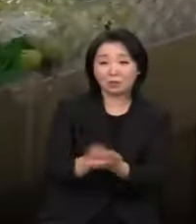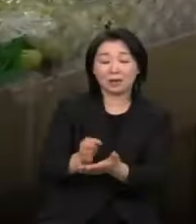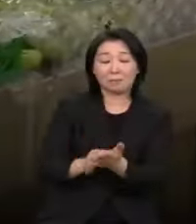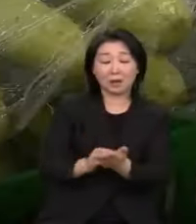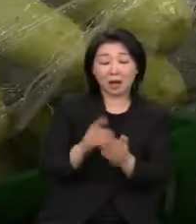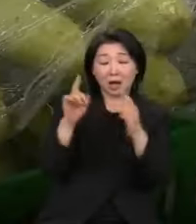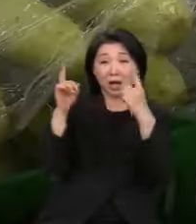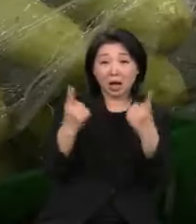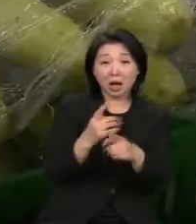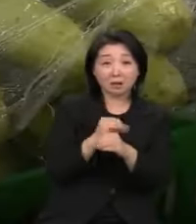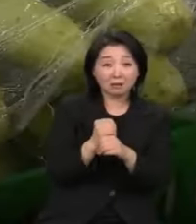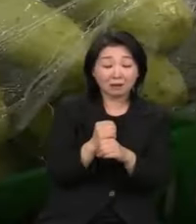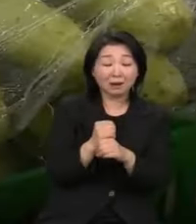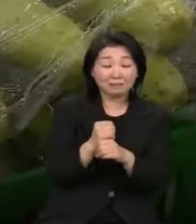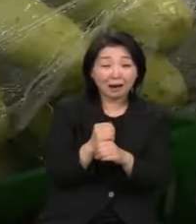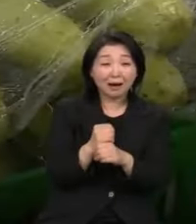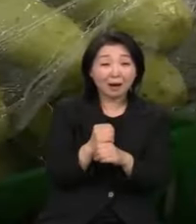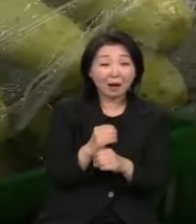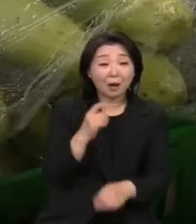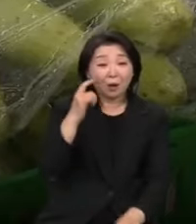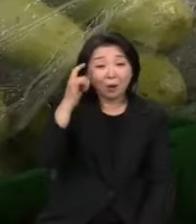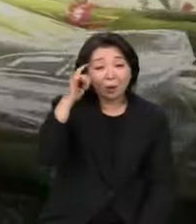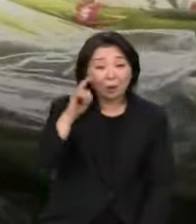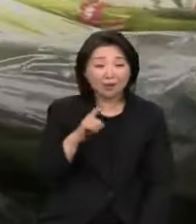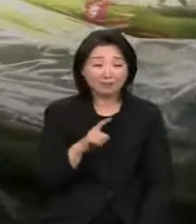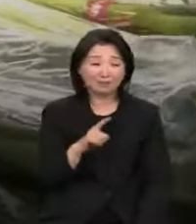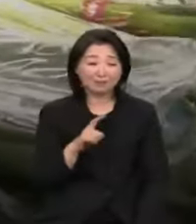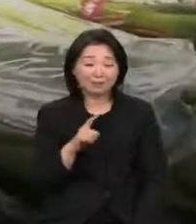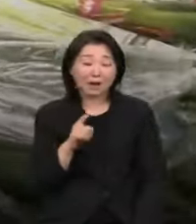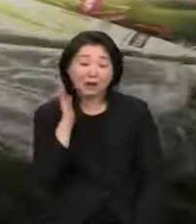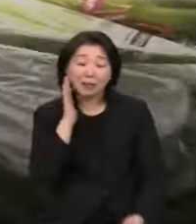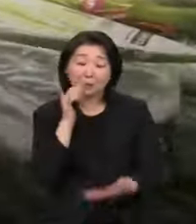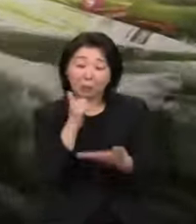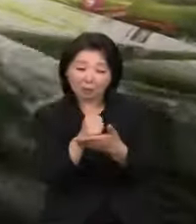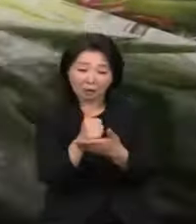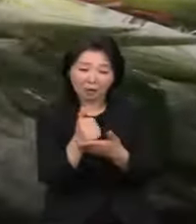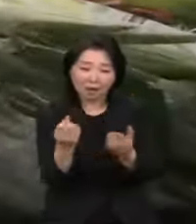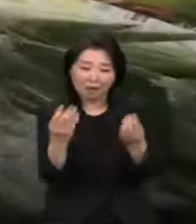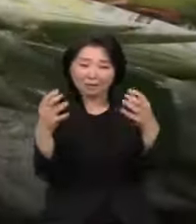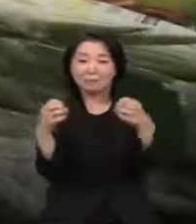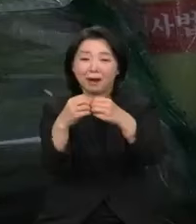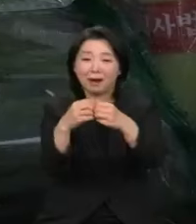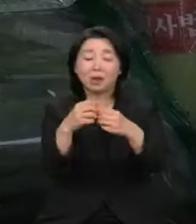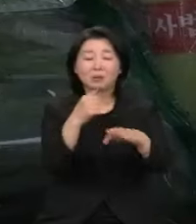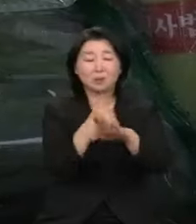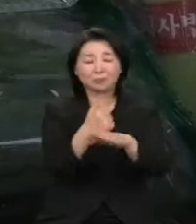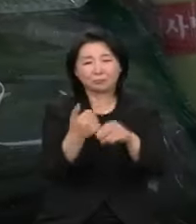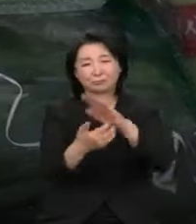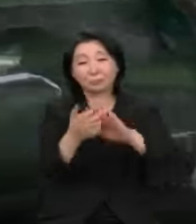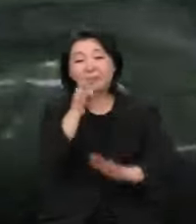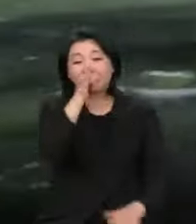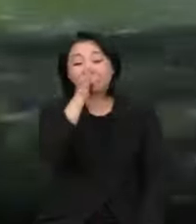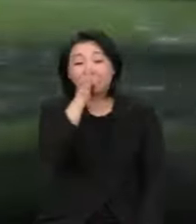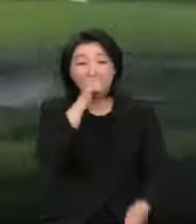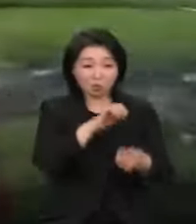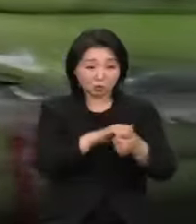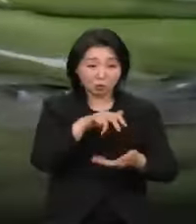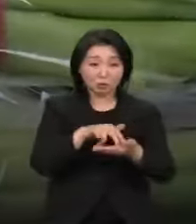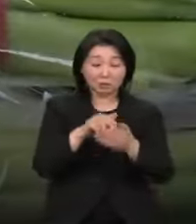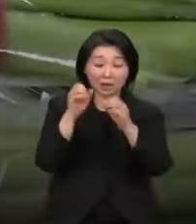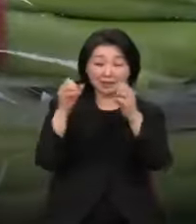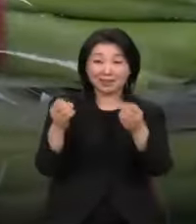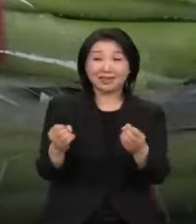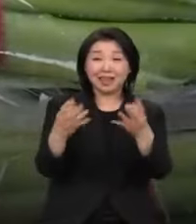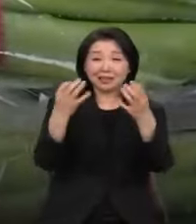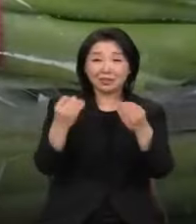기간이 공교롭게 대통령 방문 시점과 맞아떨어지면서 의도한 행사였다는 비판도 나왔습니다. 그러자 농협 측은 행사 기간을